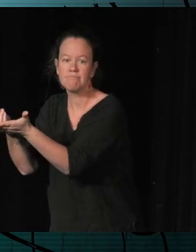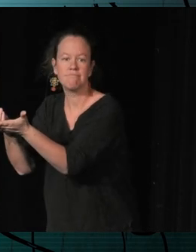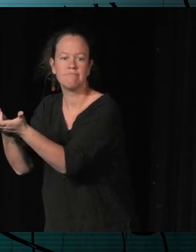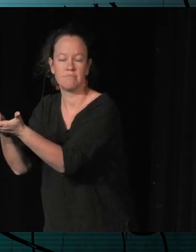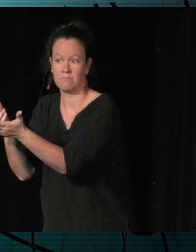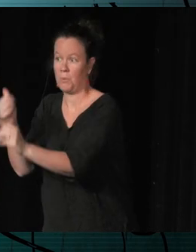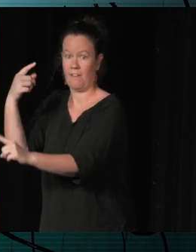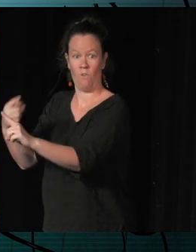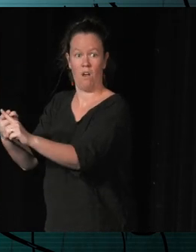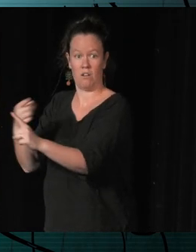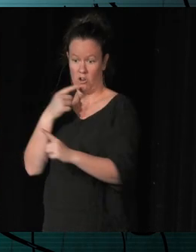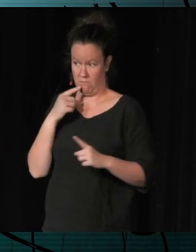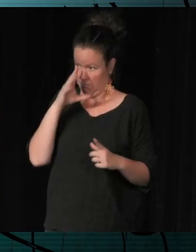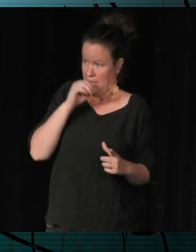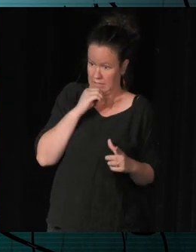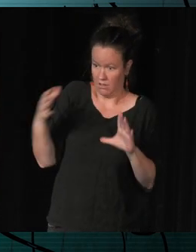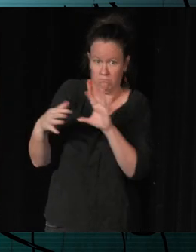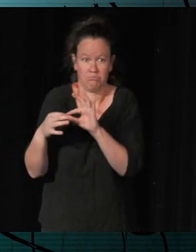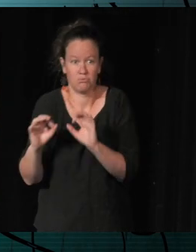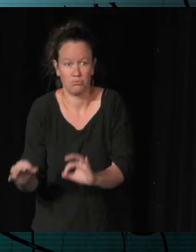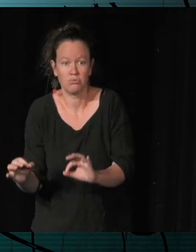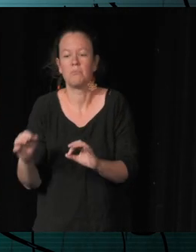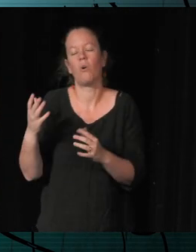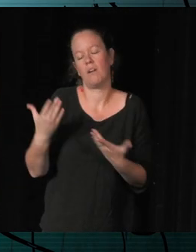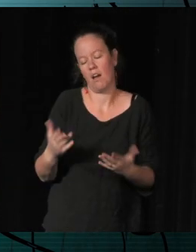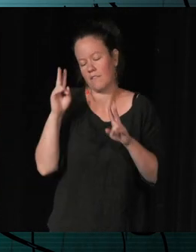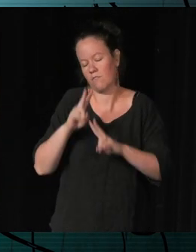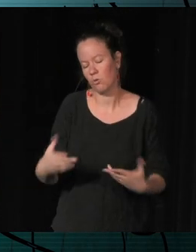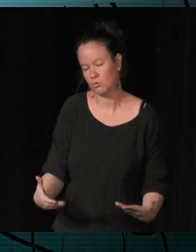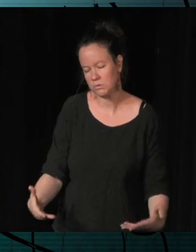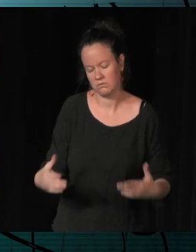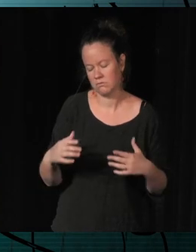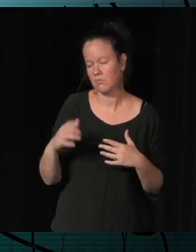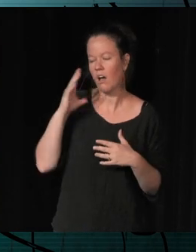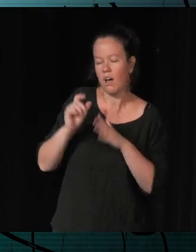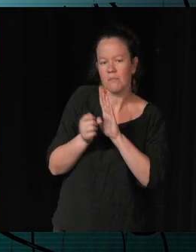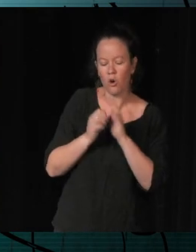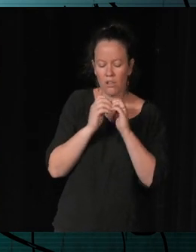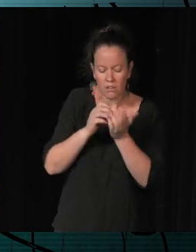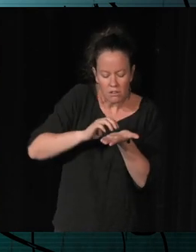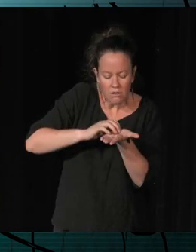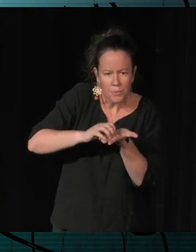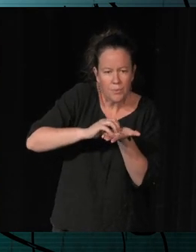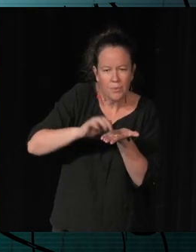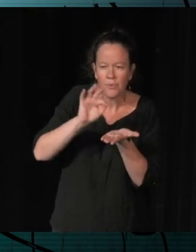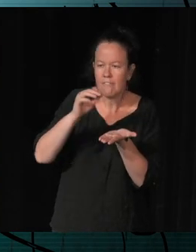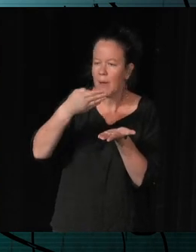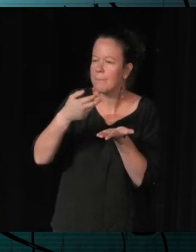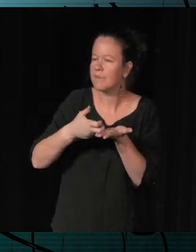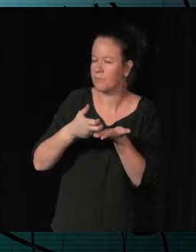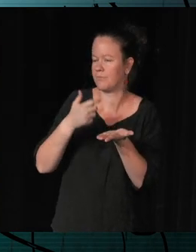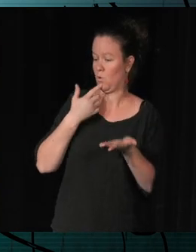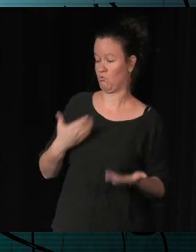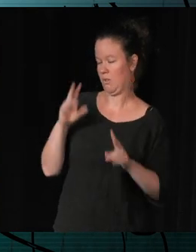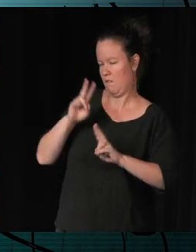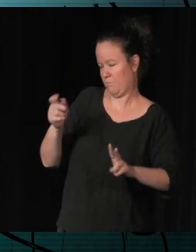voir avec les cartes son de maintenant c'était de la synthèse FM enfin c'était encore de l'élect onique he encore faire du son euh à cette